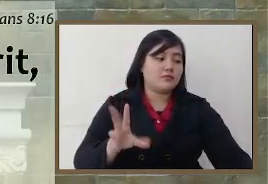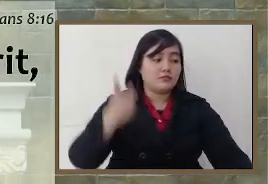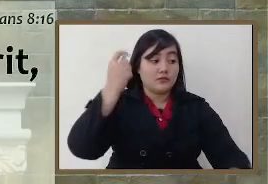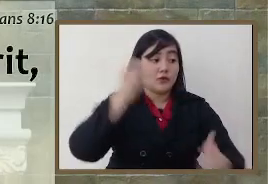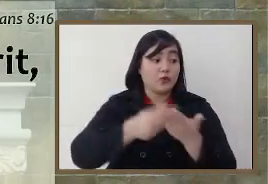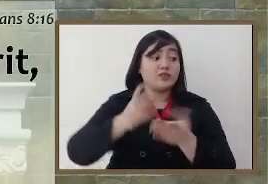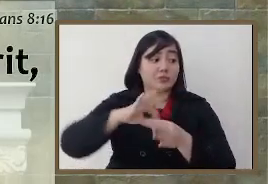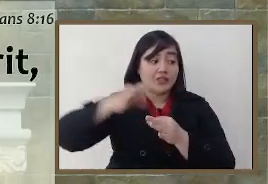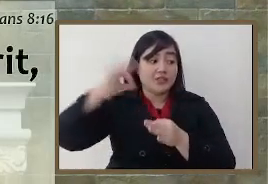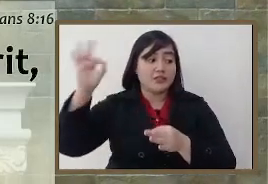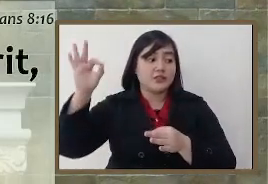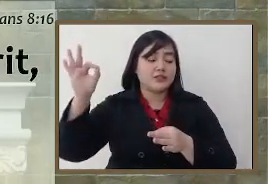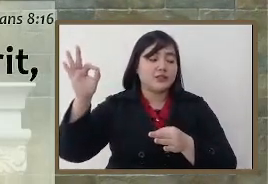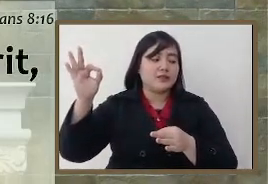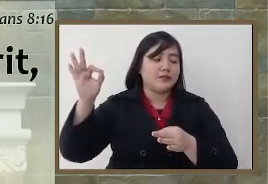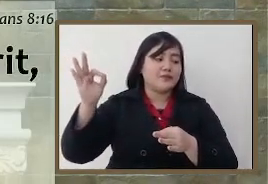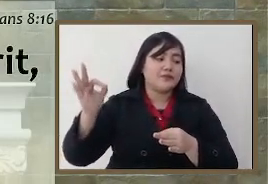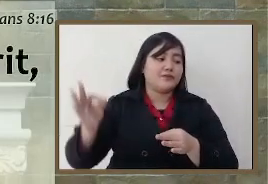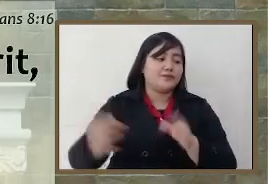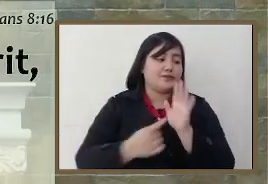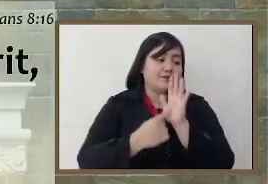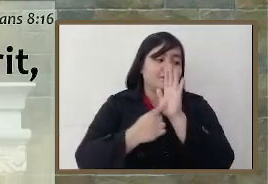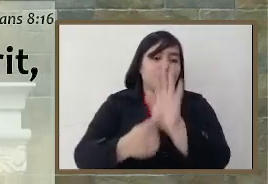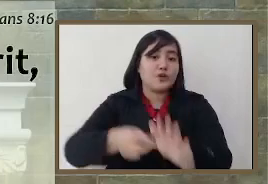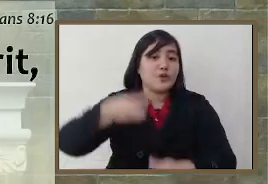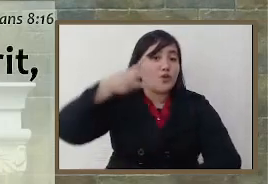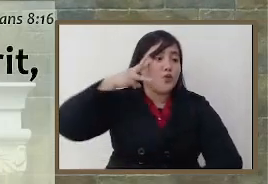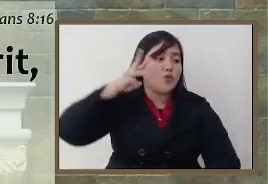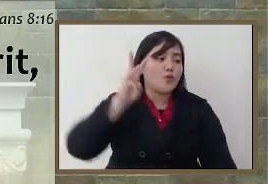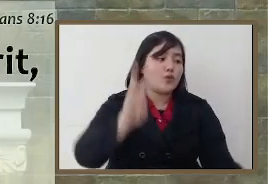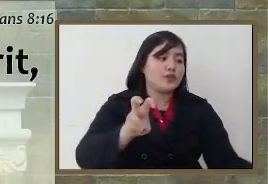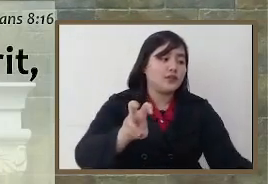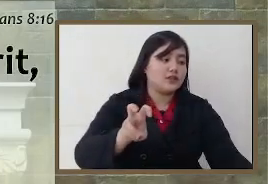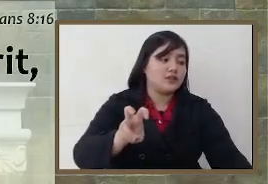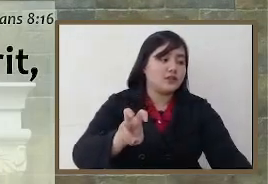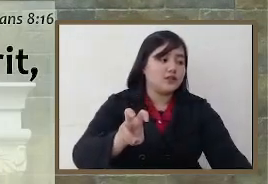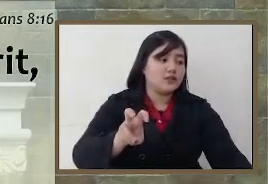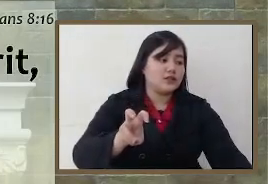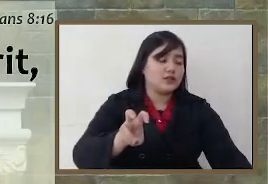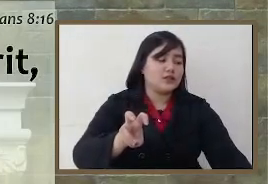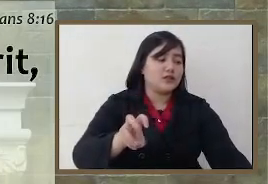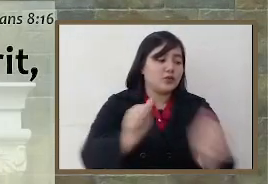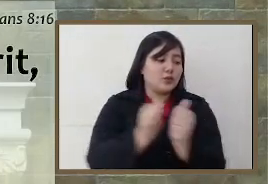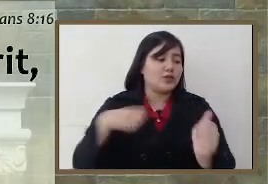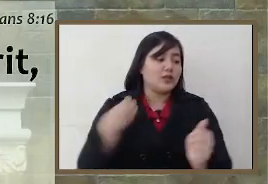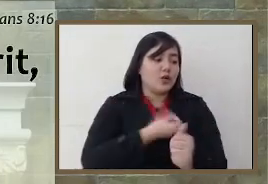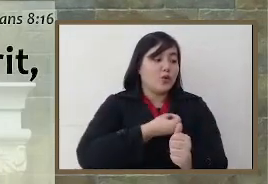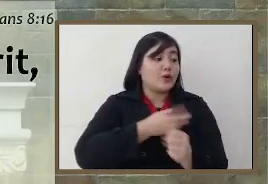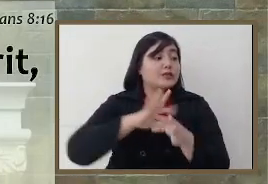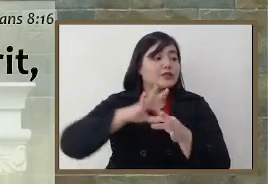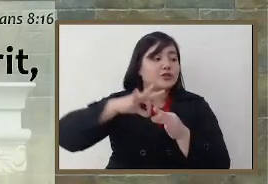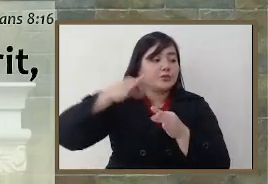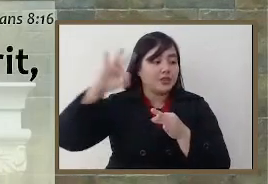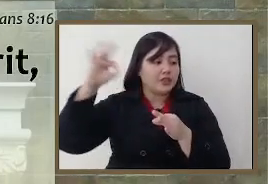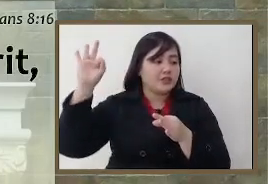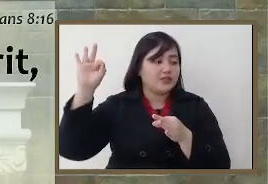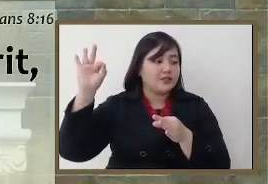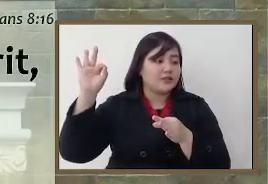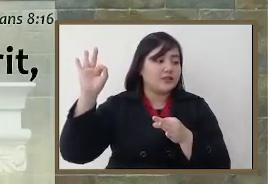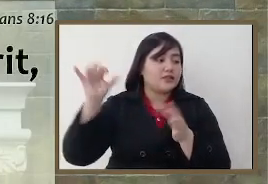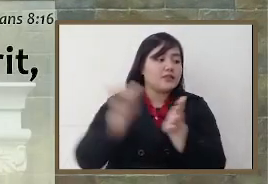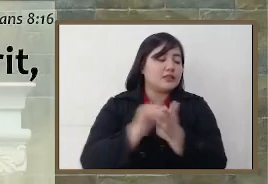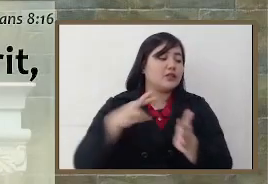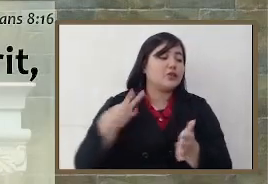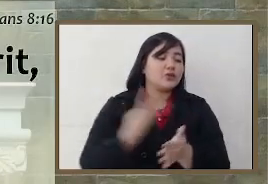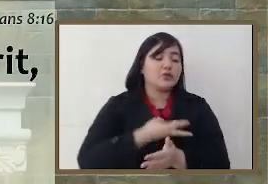Spirit itself, what? Beareth witness with what? Our spirit. You see that? That